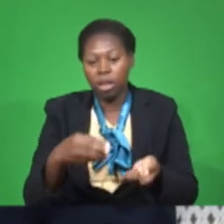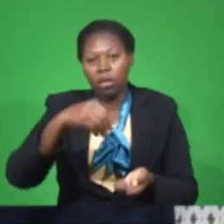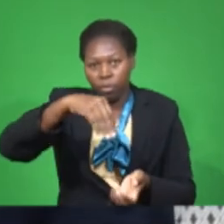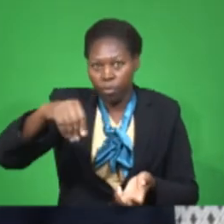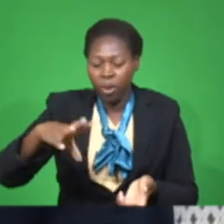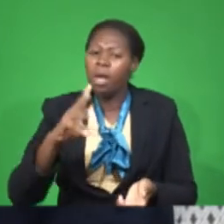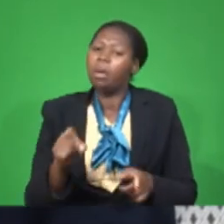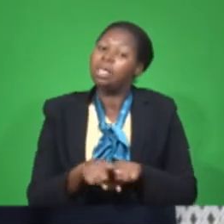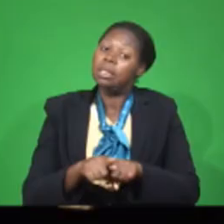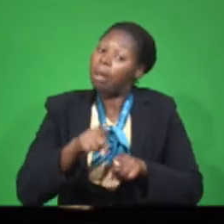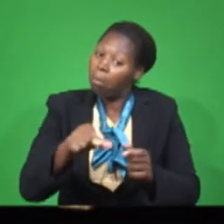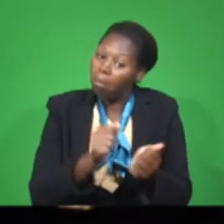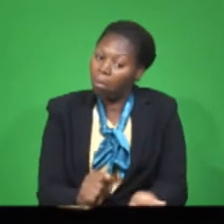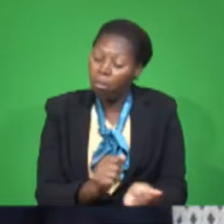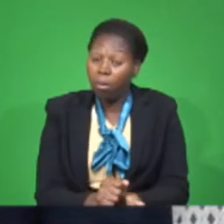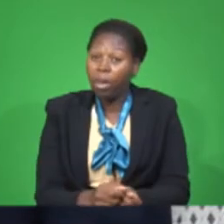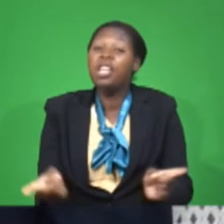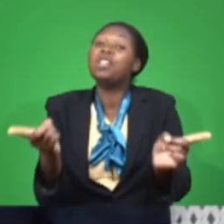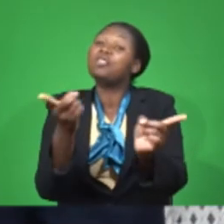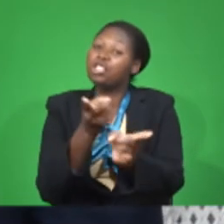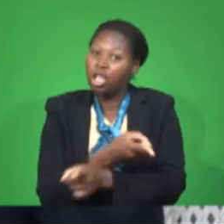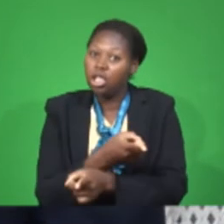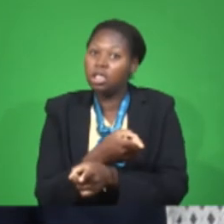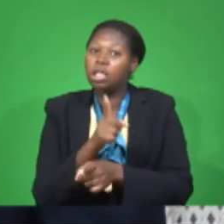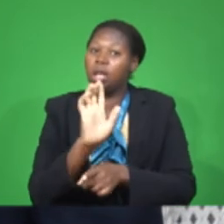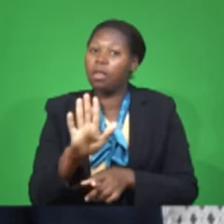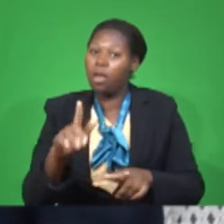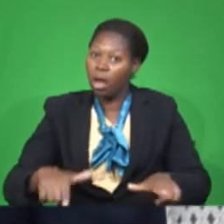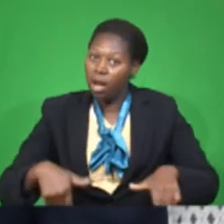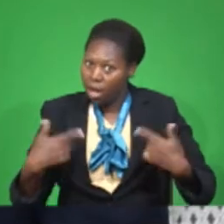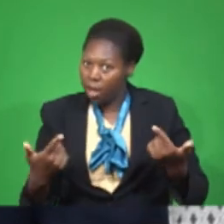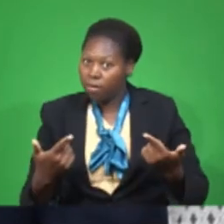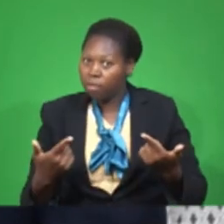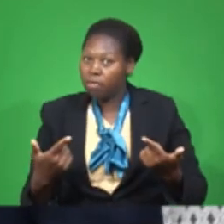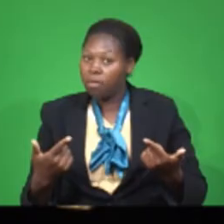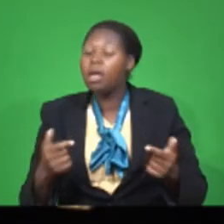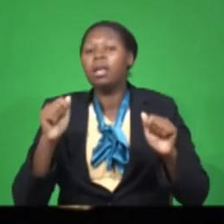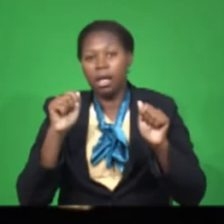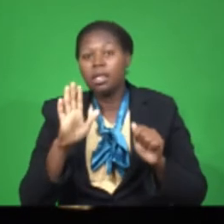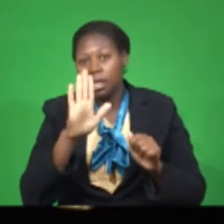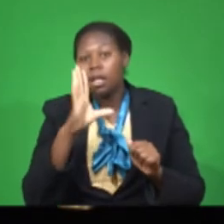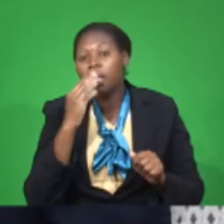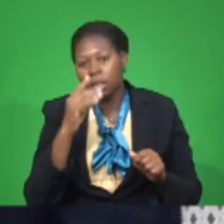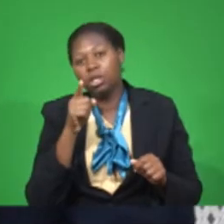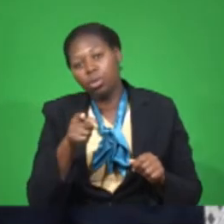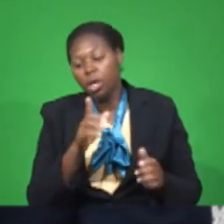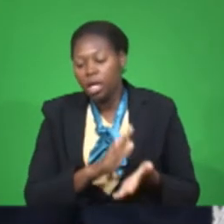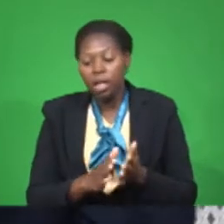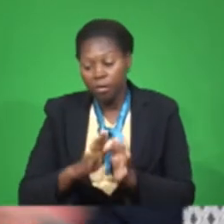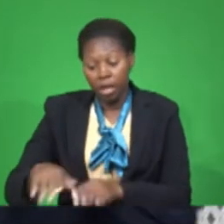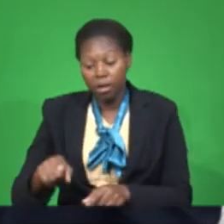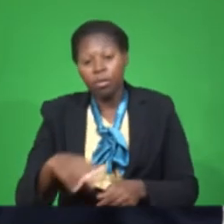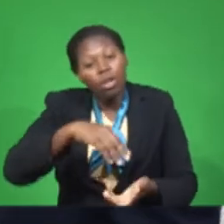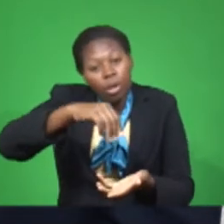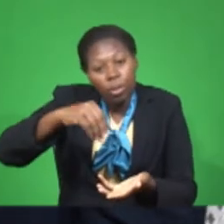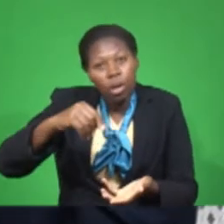Asi wongoramba wini kani kako. Iye, ndiyo ya kato kutu usazo kasi. Akasi waka. Iwo manje, uya